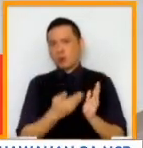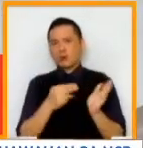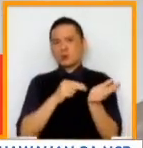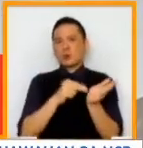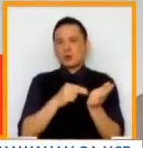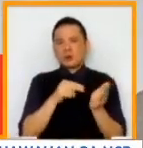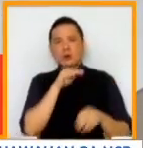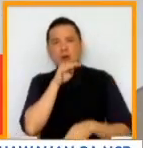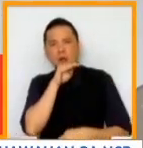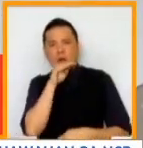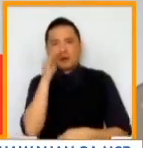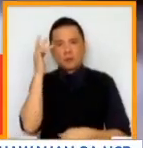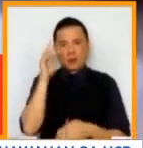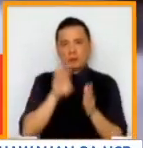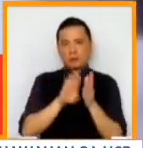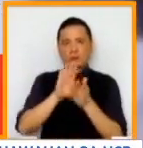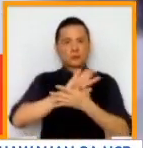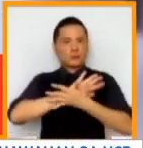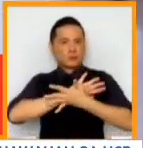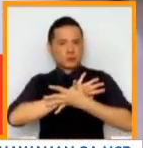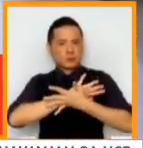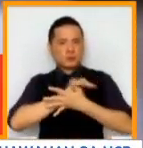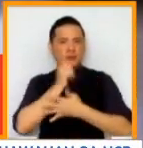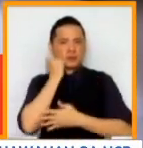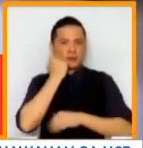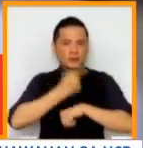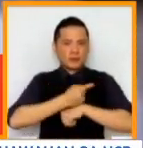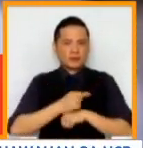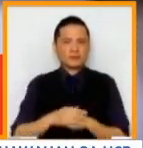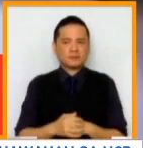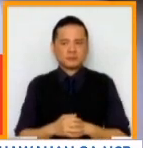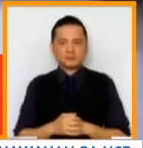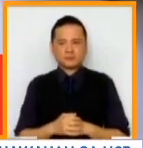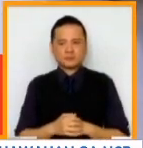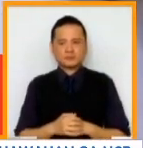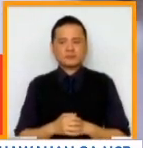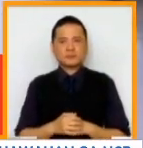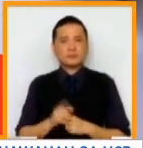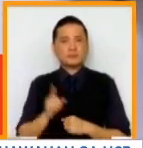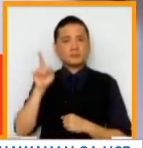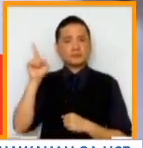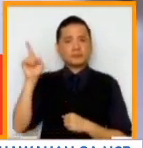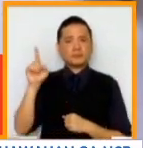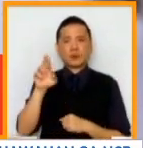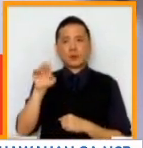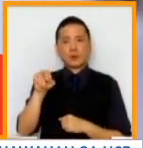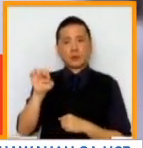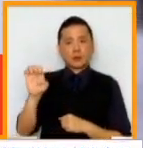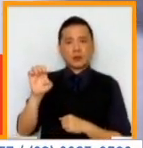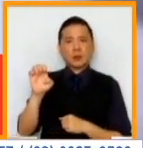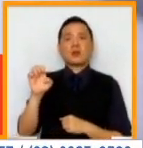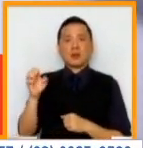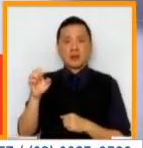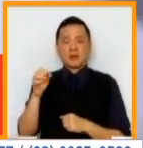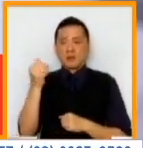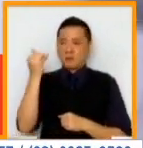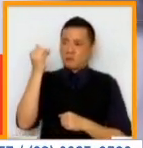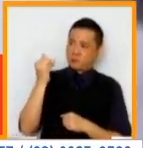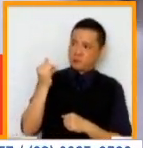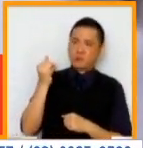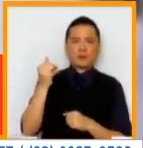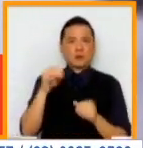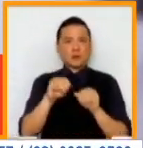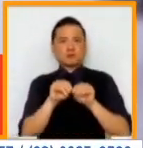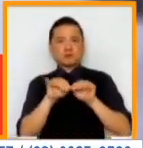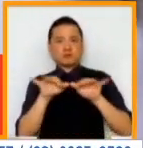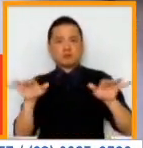ng COVID-19 araw-araw. Kamakailan lang umani ng batikos ang nag-leak na video ni Presidential Spokesperson Harry Roque na mataas ang boses